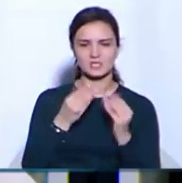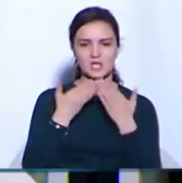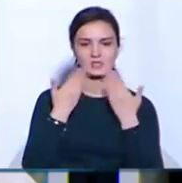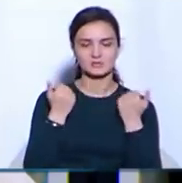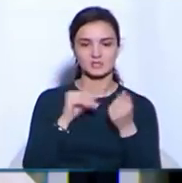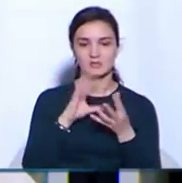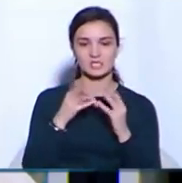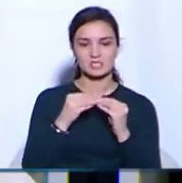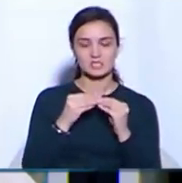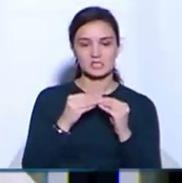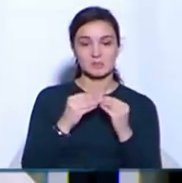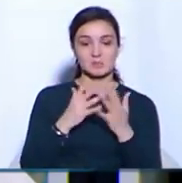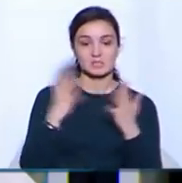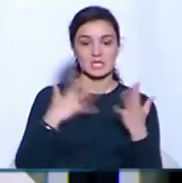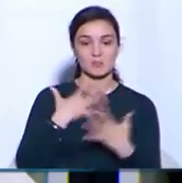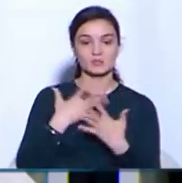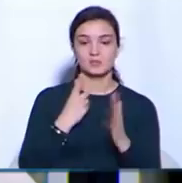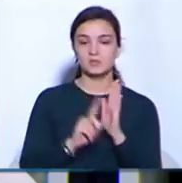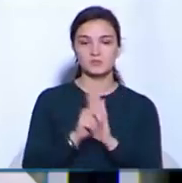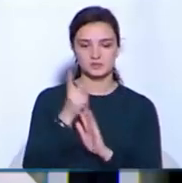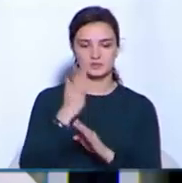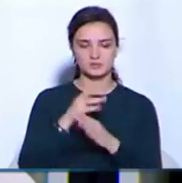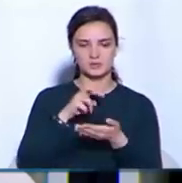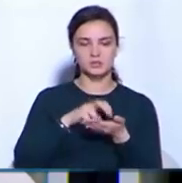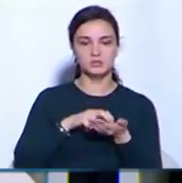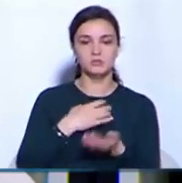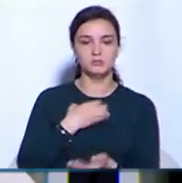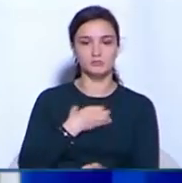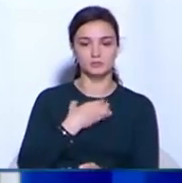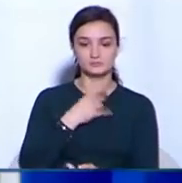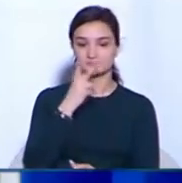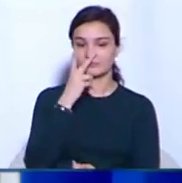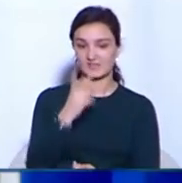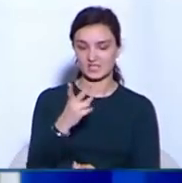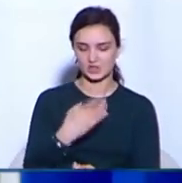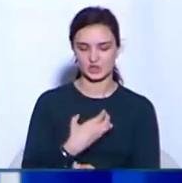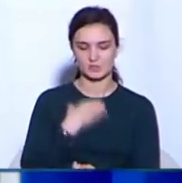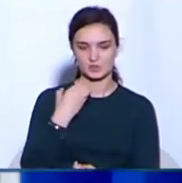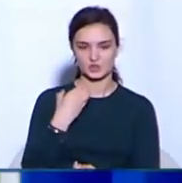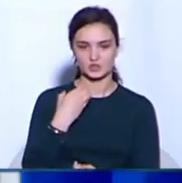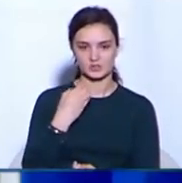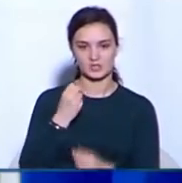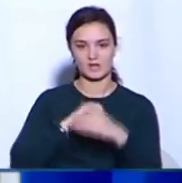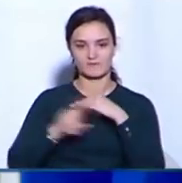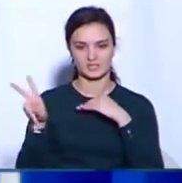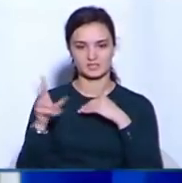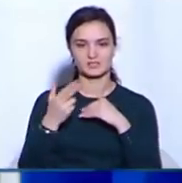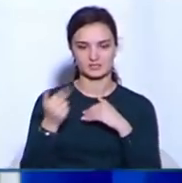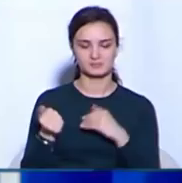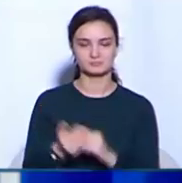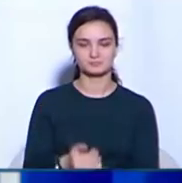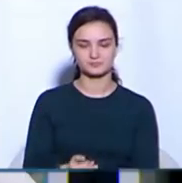ყველაზე მძაფრი ემოცია, რაც პირველი მოდის, ეს მაინც არის შიში. ანუ დავინახე შემეში და გავიქეცი უძველესი სტრეს